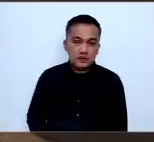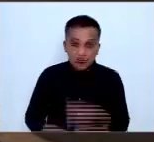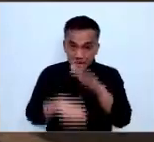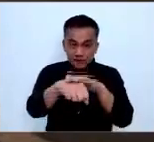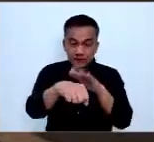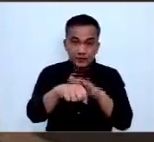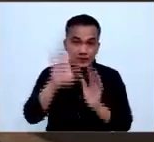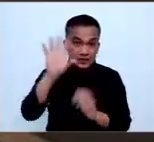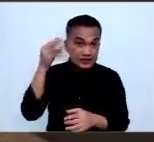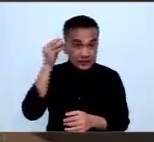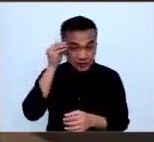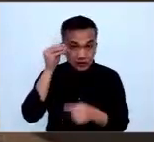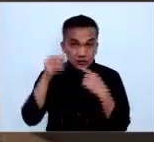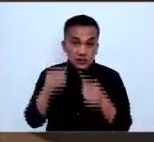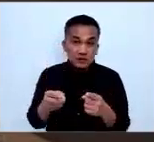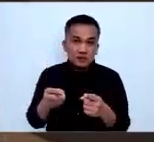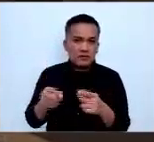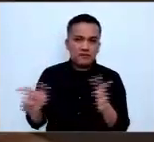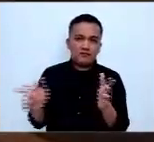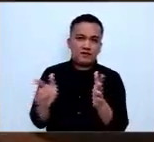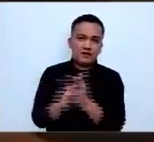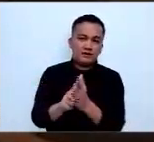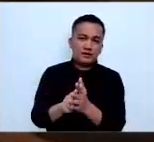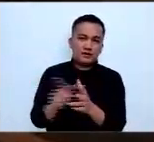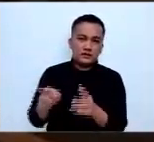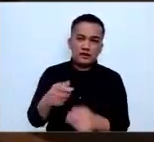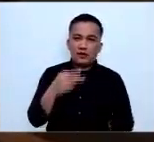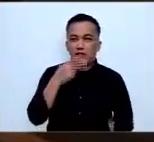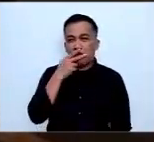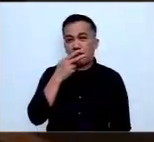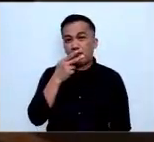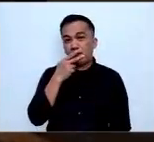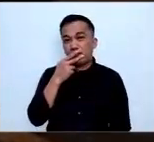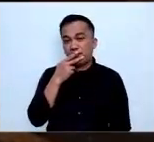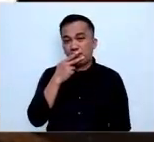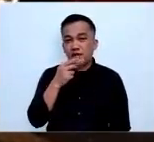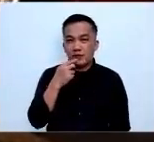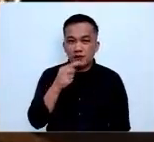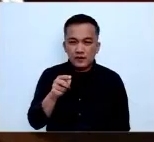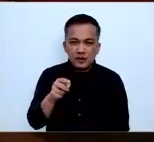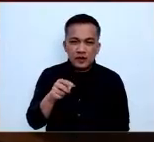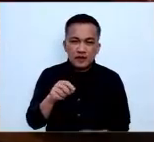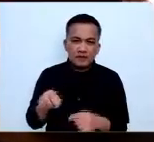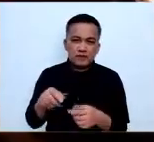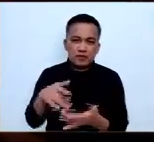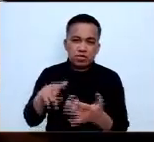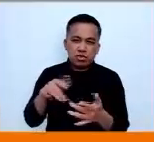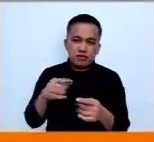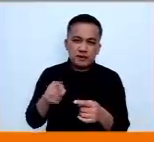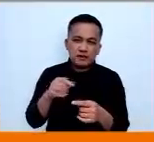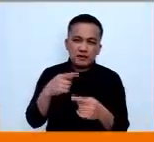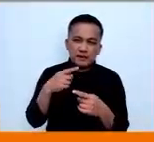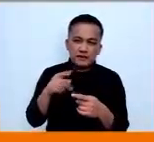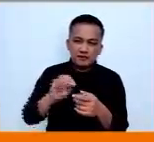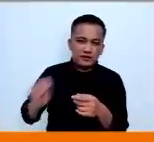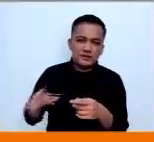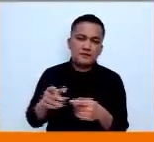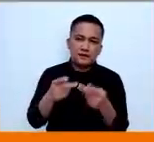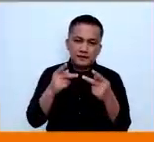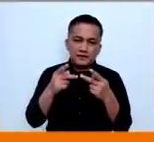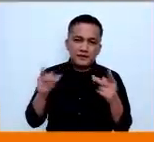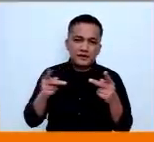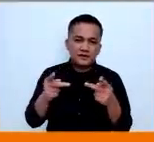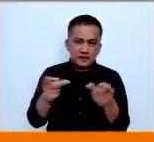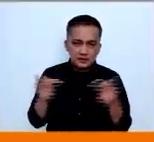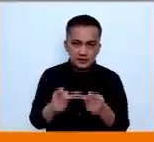na pamahalaan na bawal na ang paninigarilyo at pagbe-vape sa mga public spaces. Jess? Marty, kung di ka